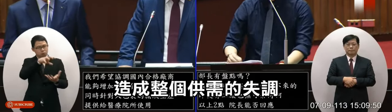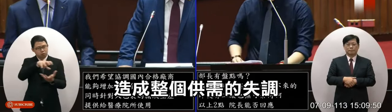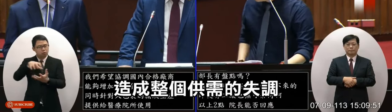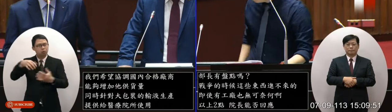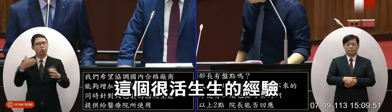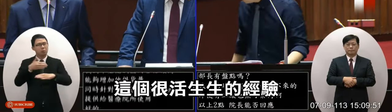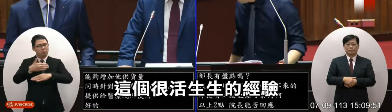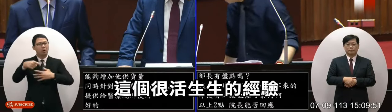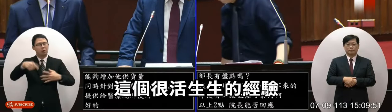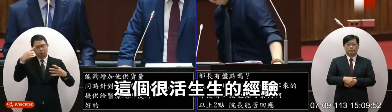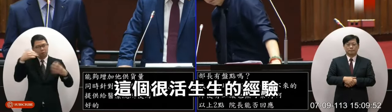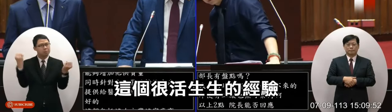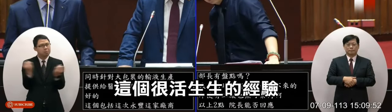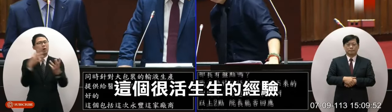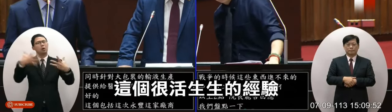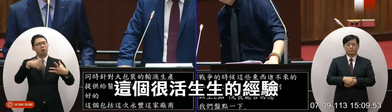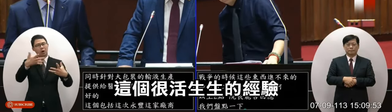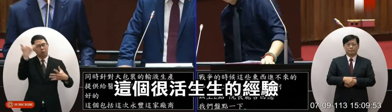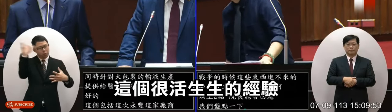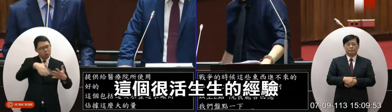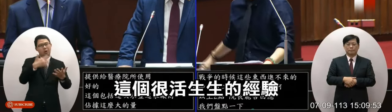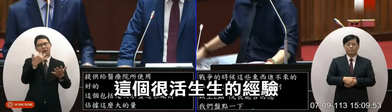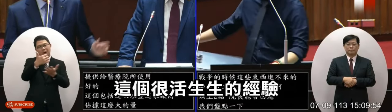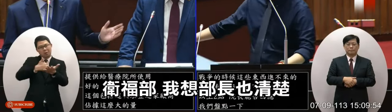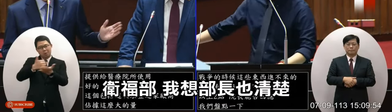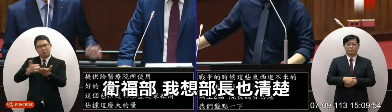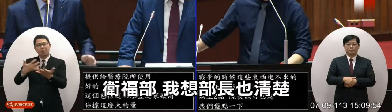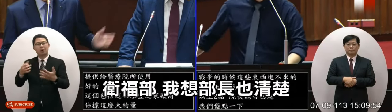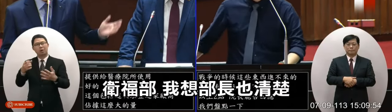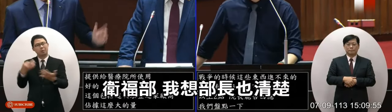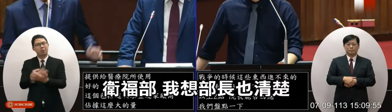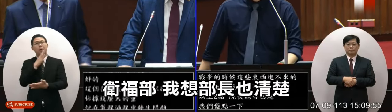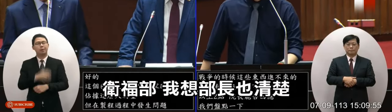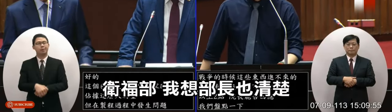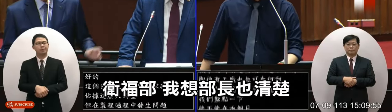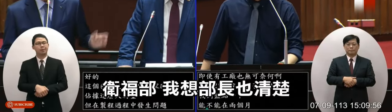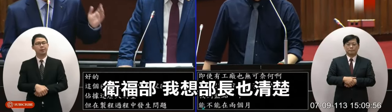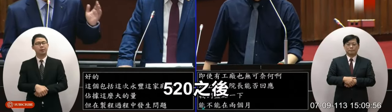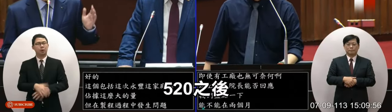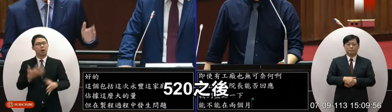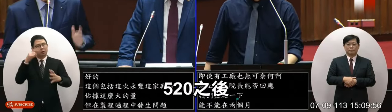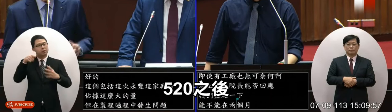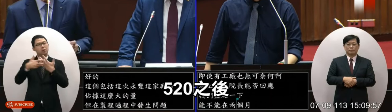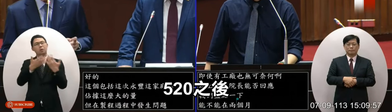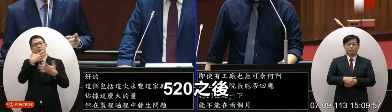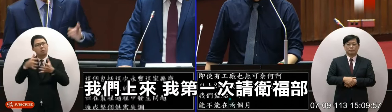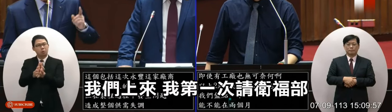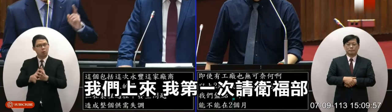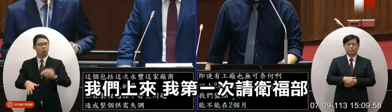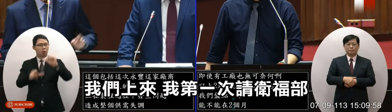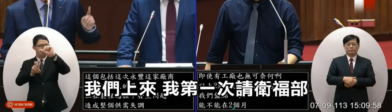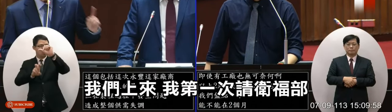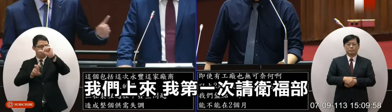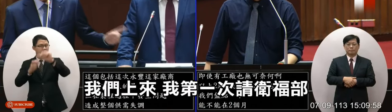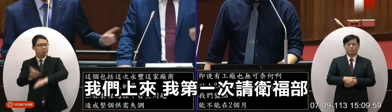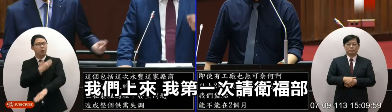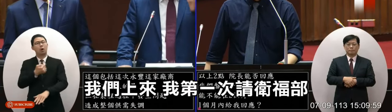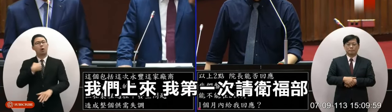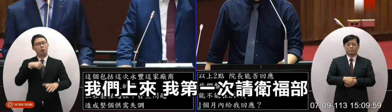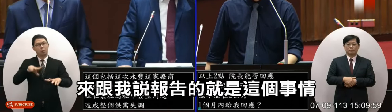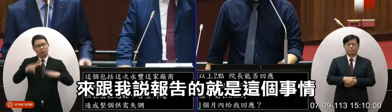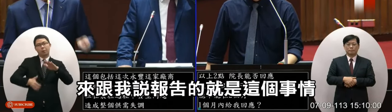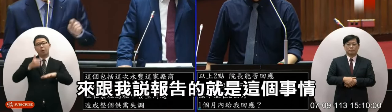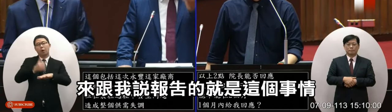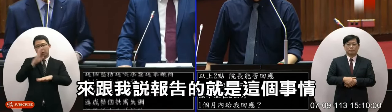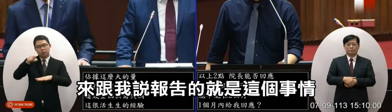供需的失调，这个很活生生的经验呐、啊。那卫福部，我想部长也清楚，520之后我们上来，我第一次请卫